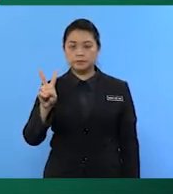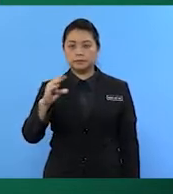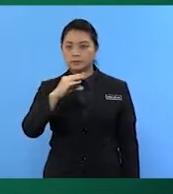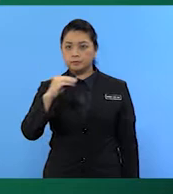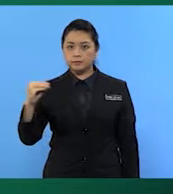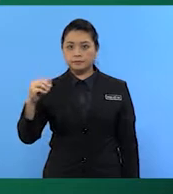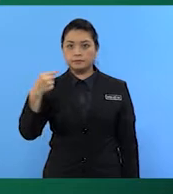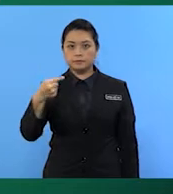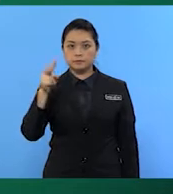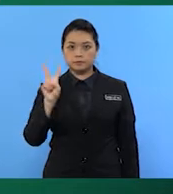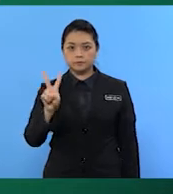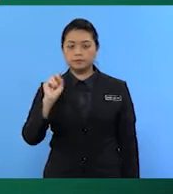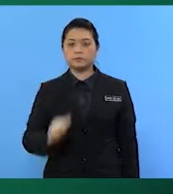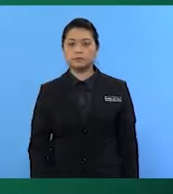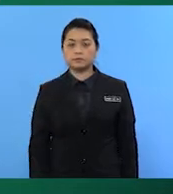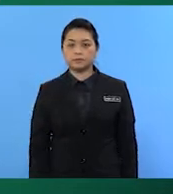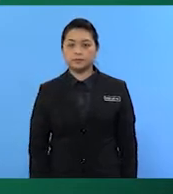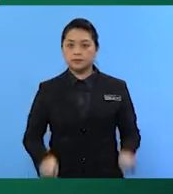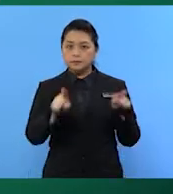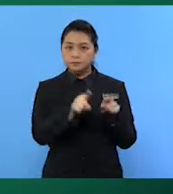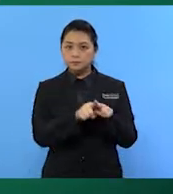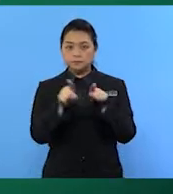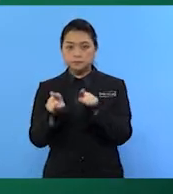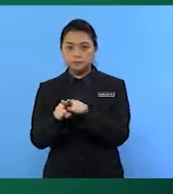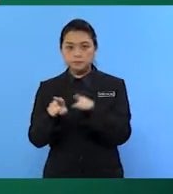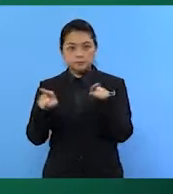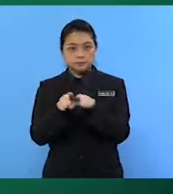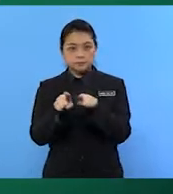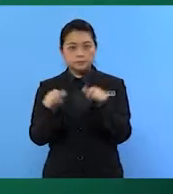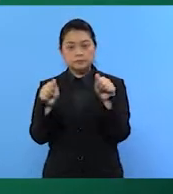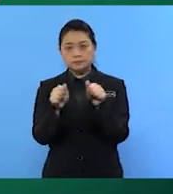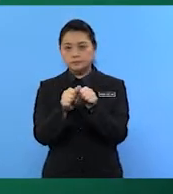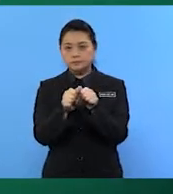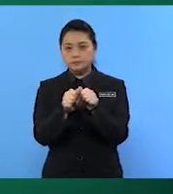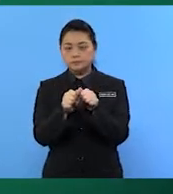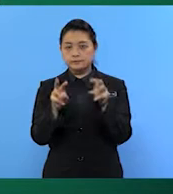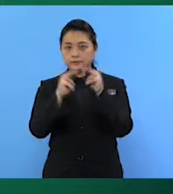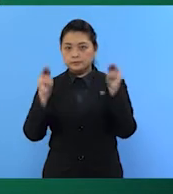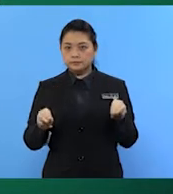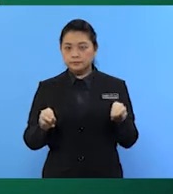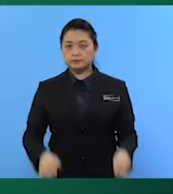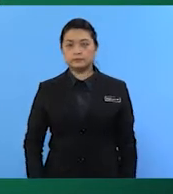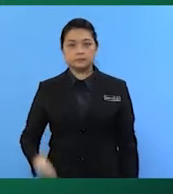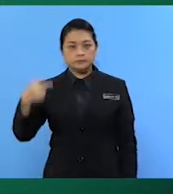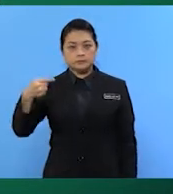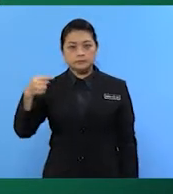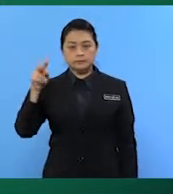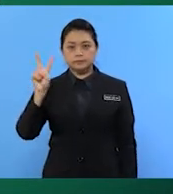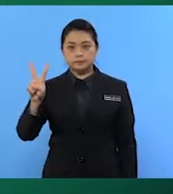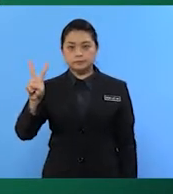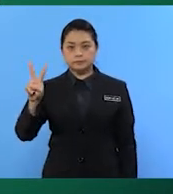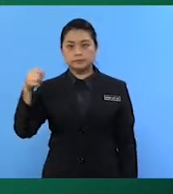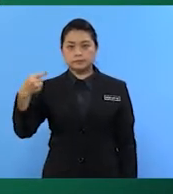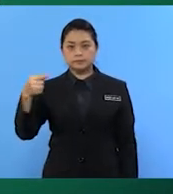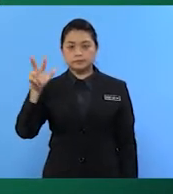negatif 2. Juga setara dengan matriks tunggal. Negatif 2, negatif